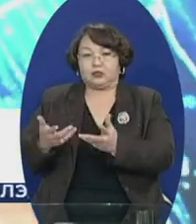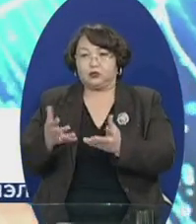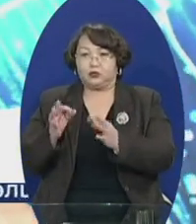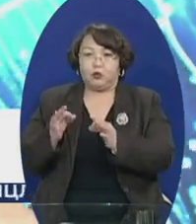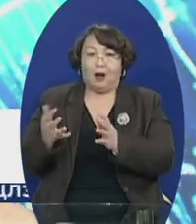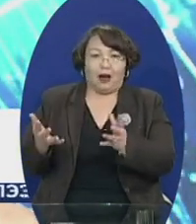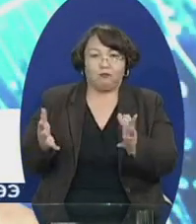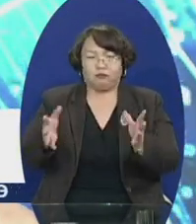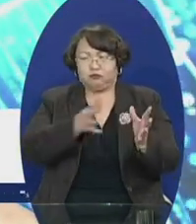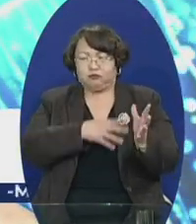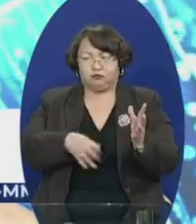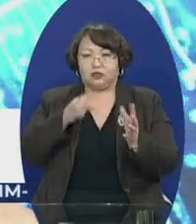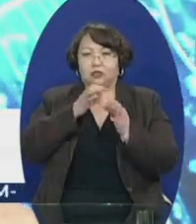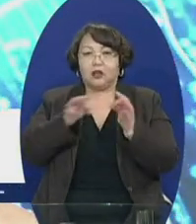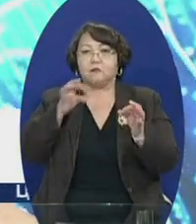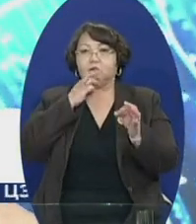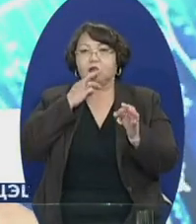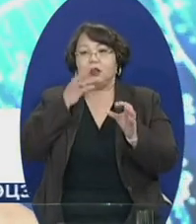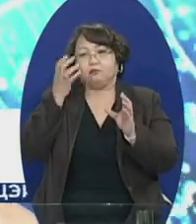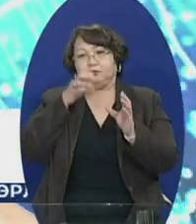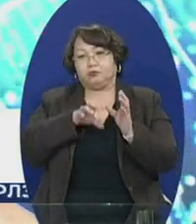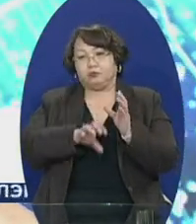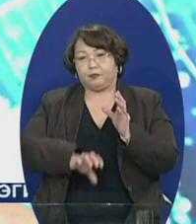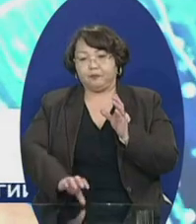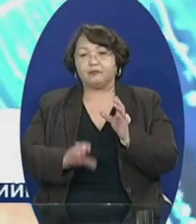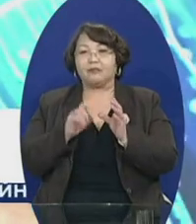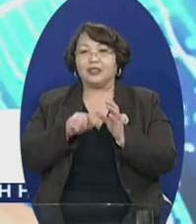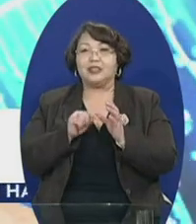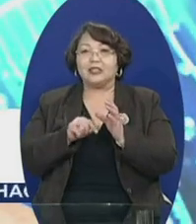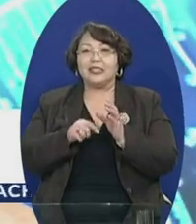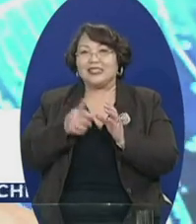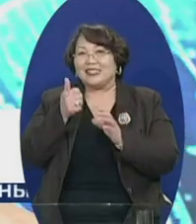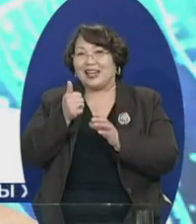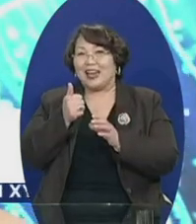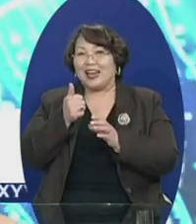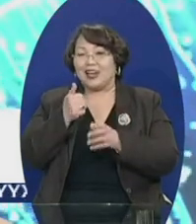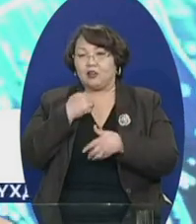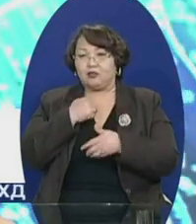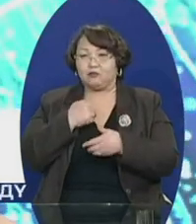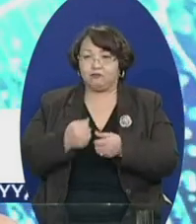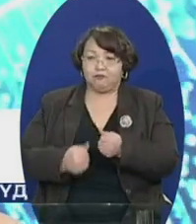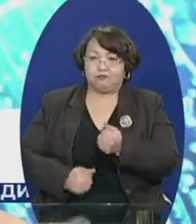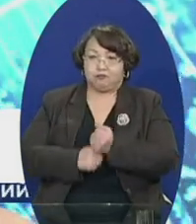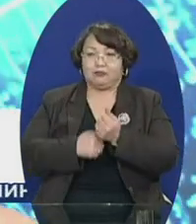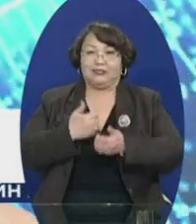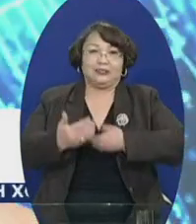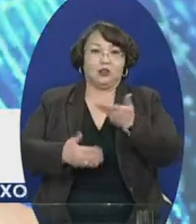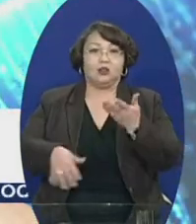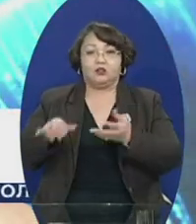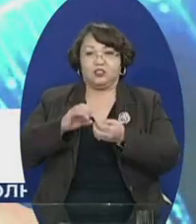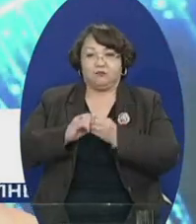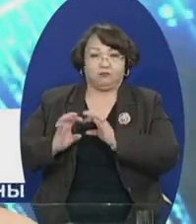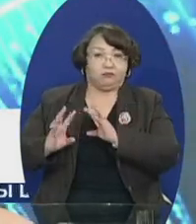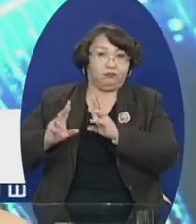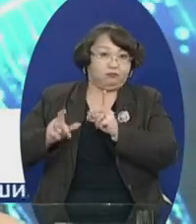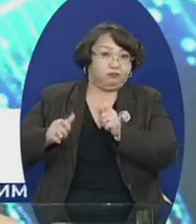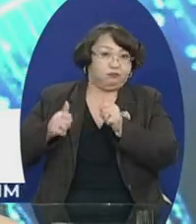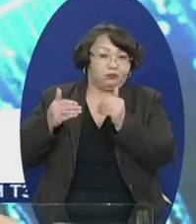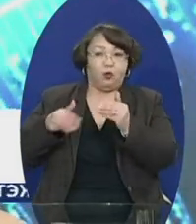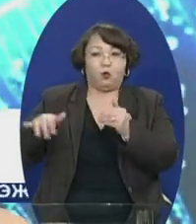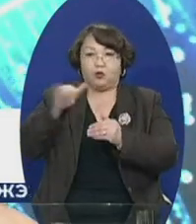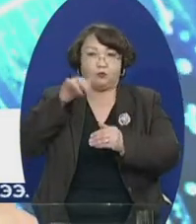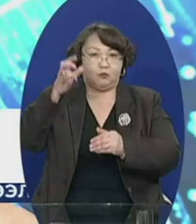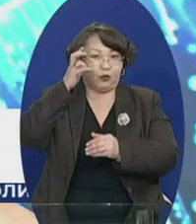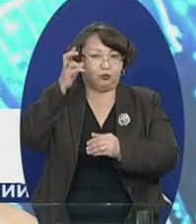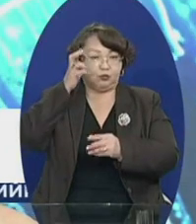мэдэж авснаар зөв шийдвэр гаргах юм а. Өгөгдлийн менежментэд сайн хөрөнгө оруулалт хийж чадвал улс орныхоо боловсруулалтын тогтолцоогоор